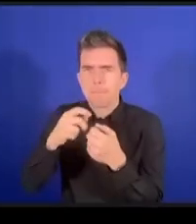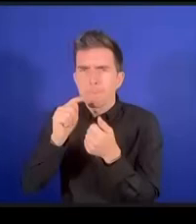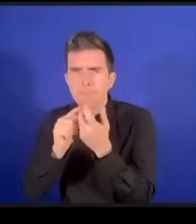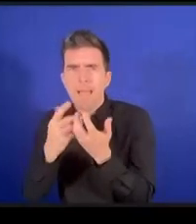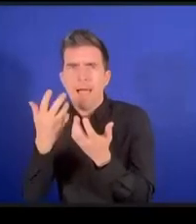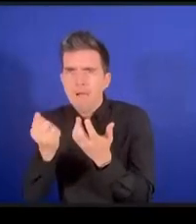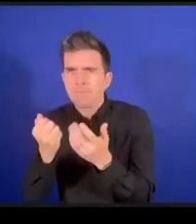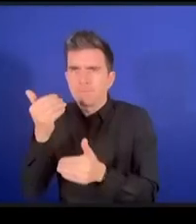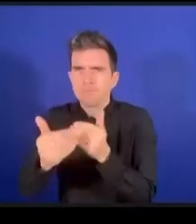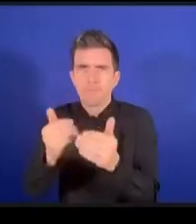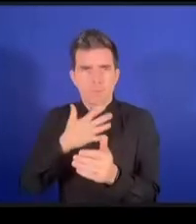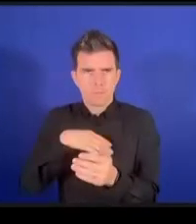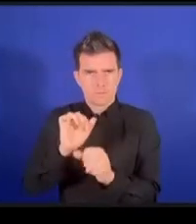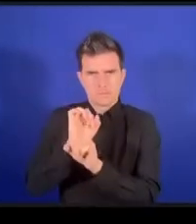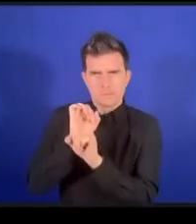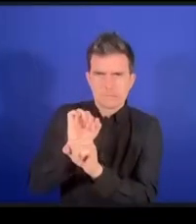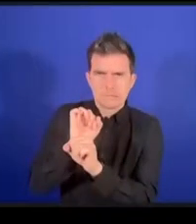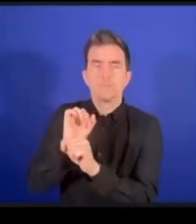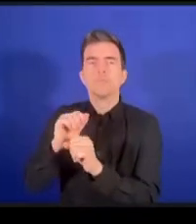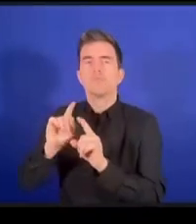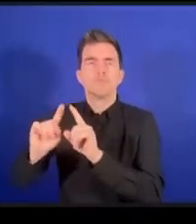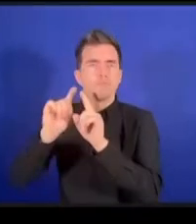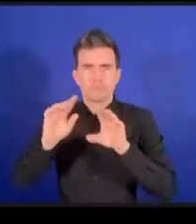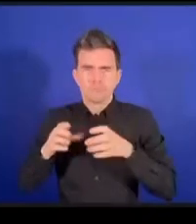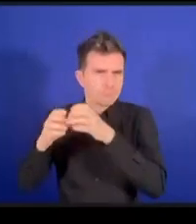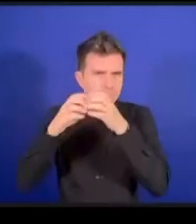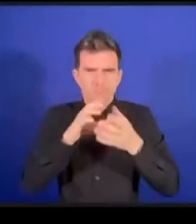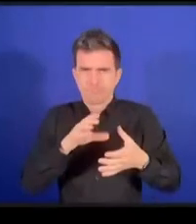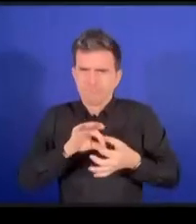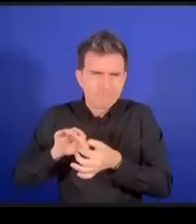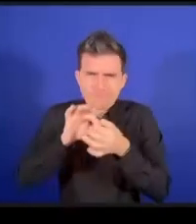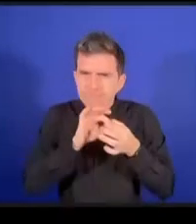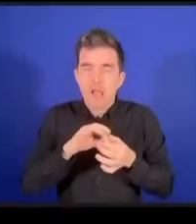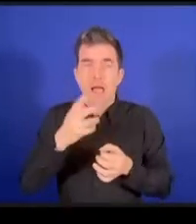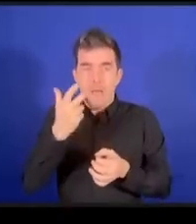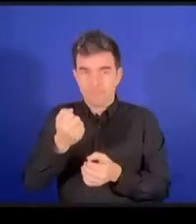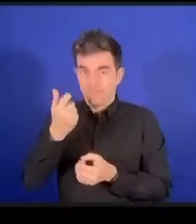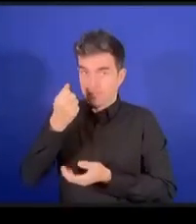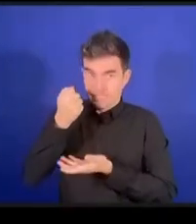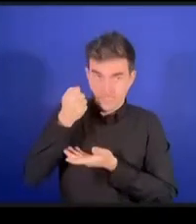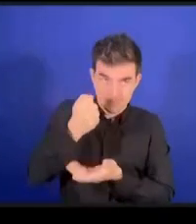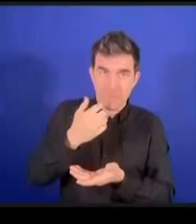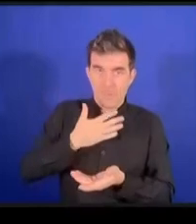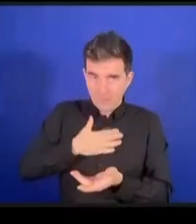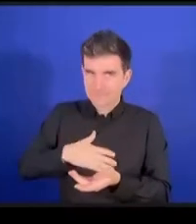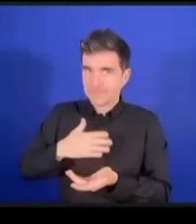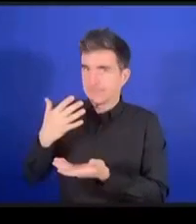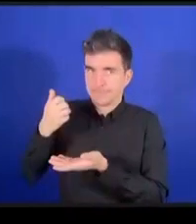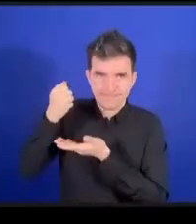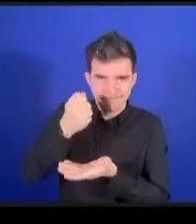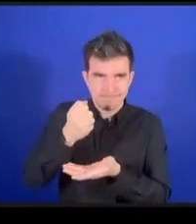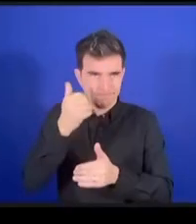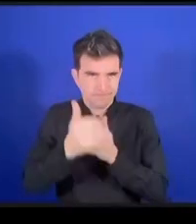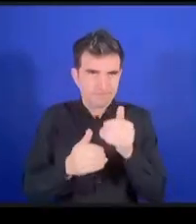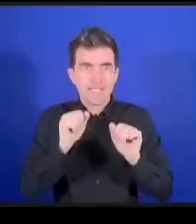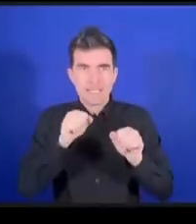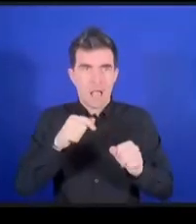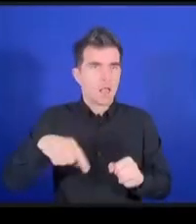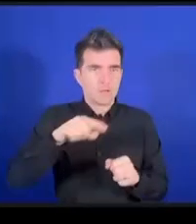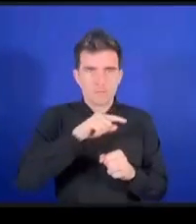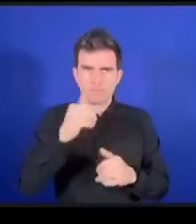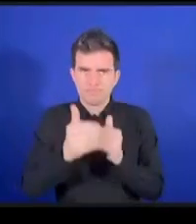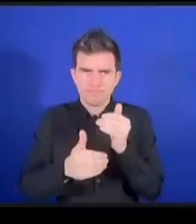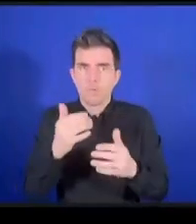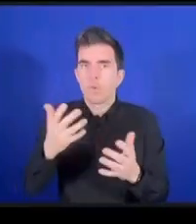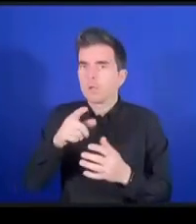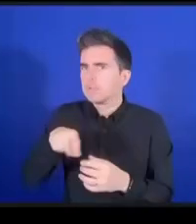это даёт нам возможность находить финансирование для этих для этих действий но но при этом мы